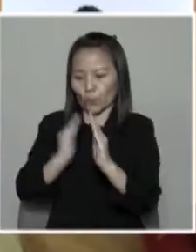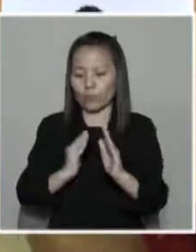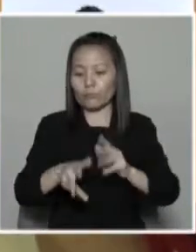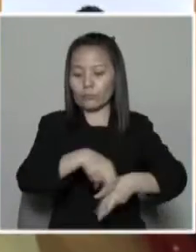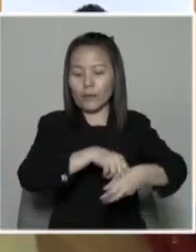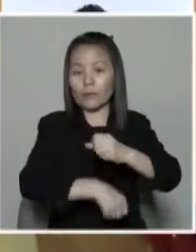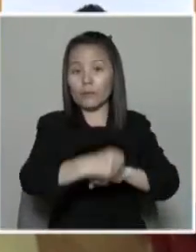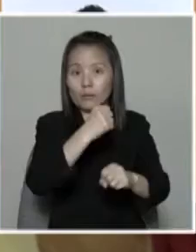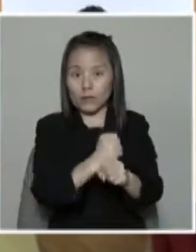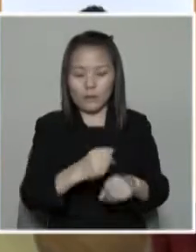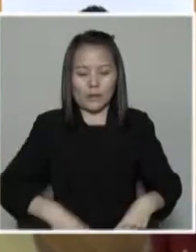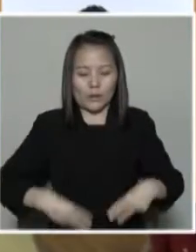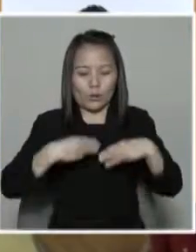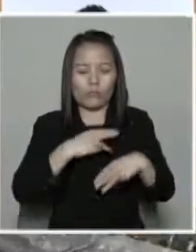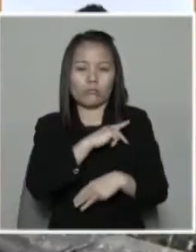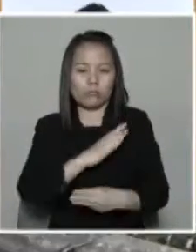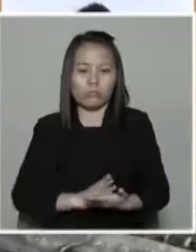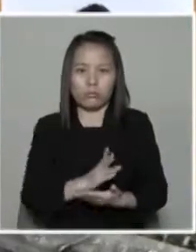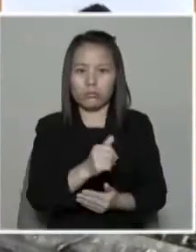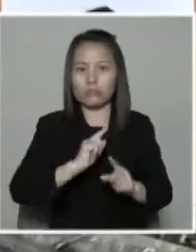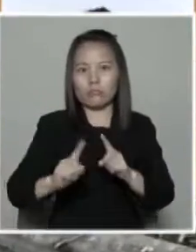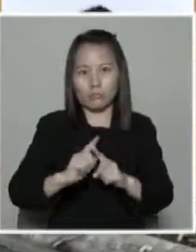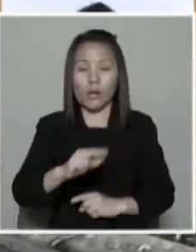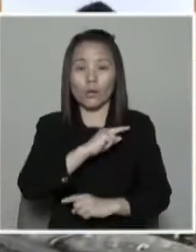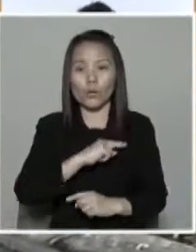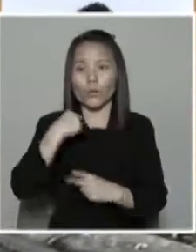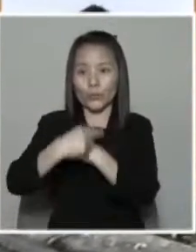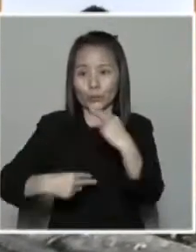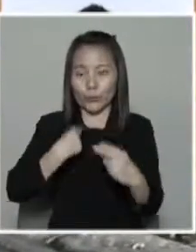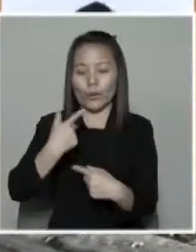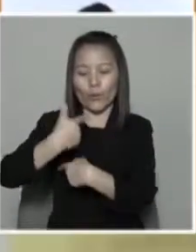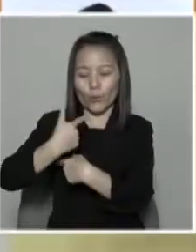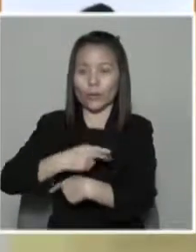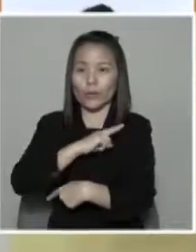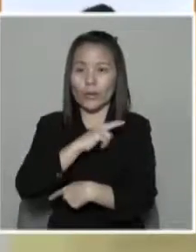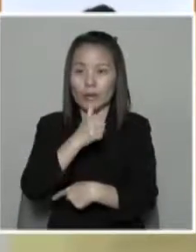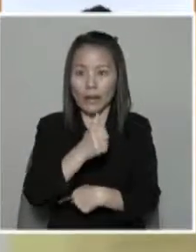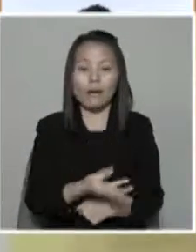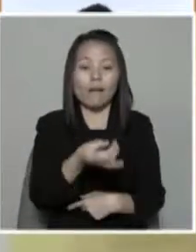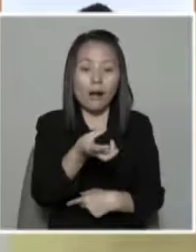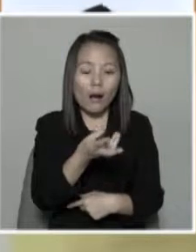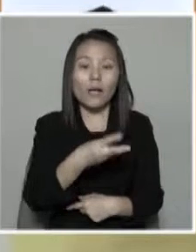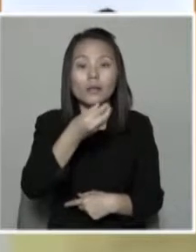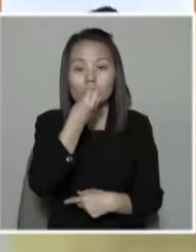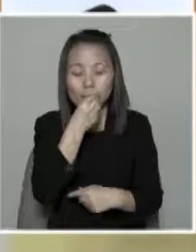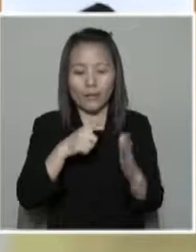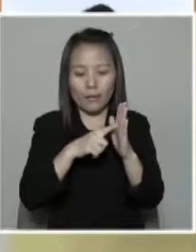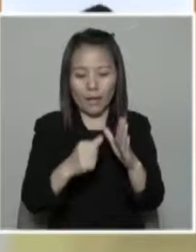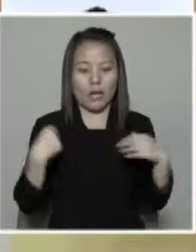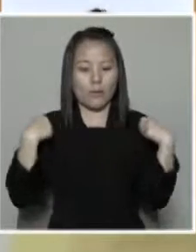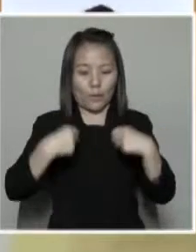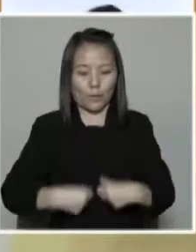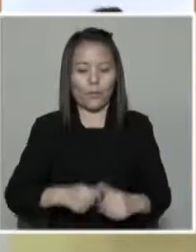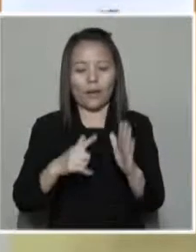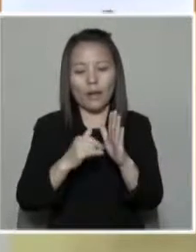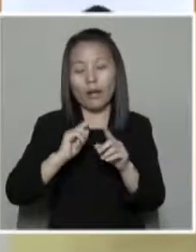วิตและประสบผลสำเร็จนะคะในรูปแบบของการพึ่งตนเองทางด้านปัจจัย4ก็คือด้านข้าวปลาอาหารเครื่องนุ่งห่มที่อยู่อาศัยยารักษ